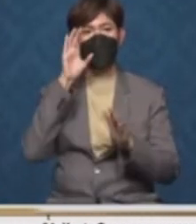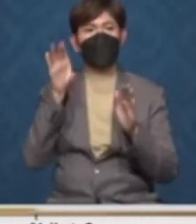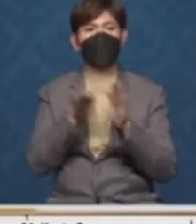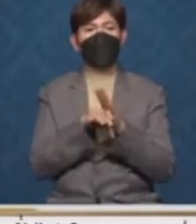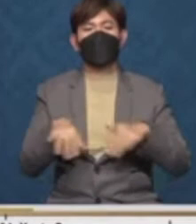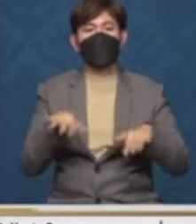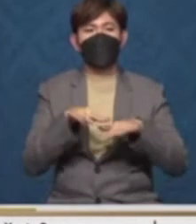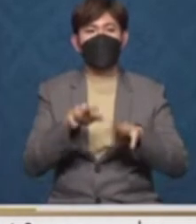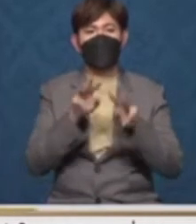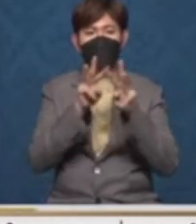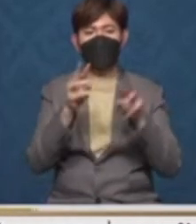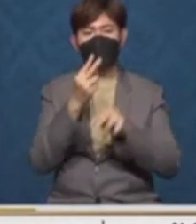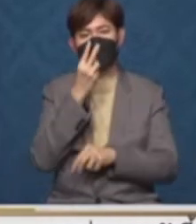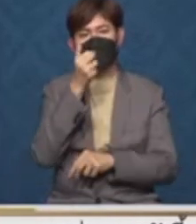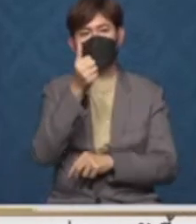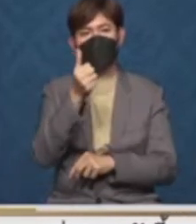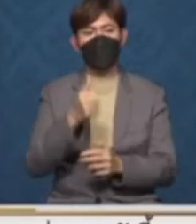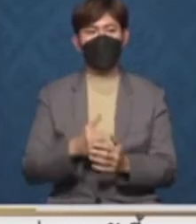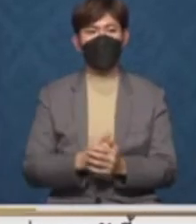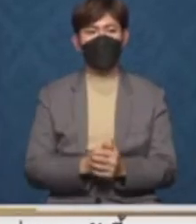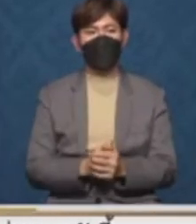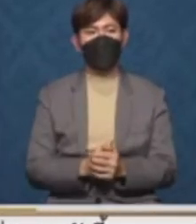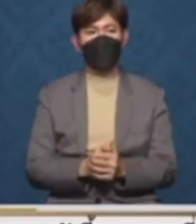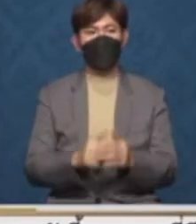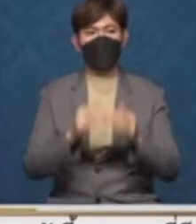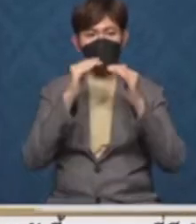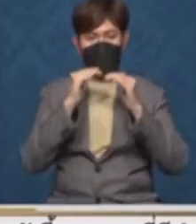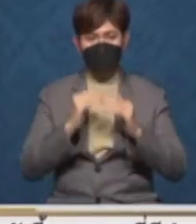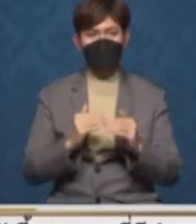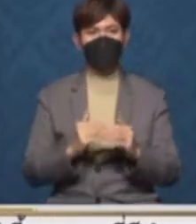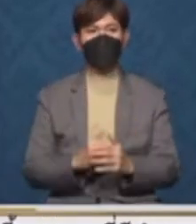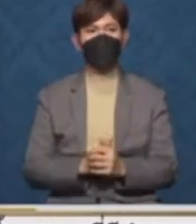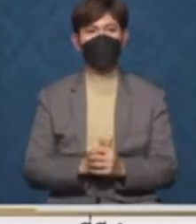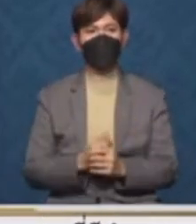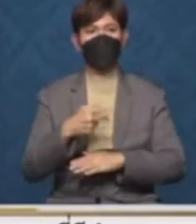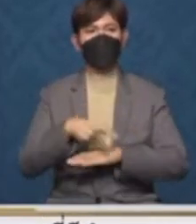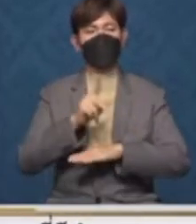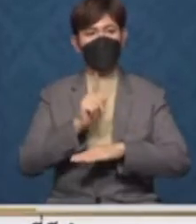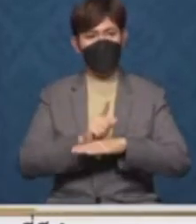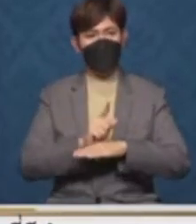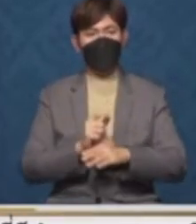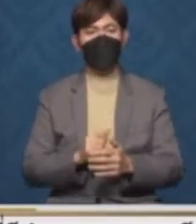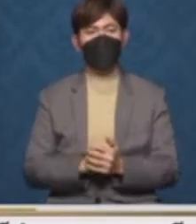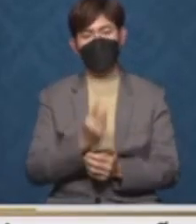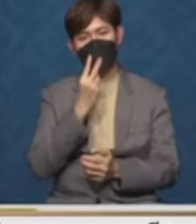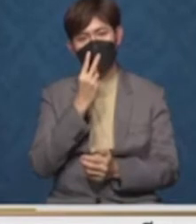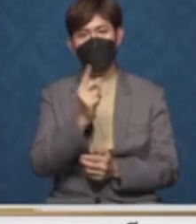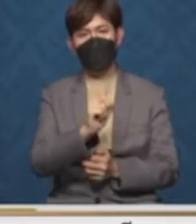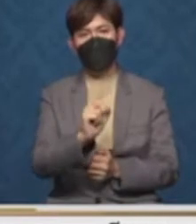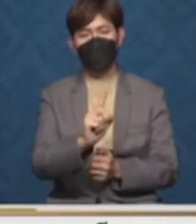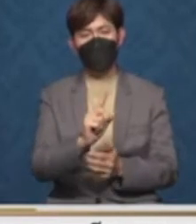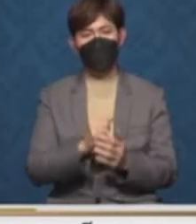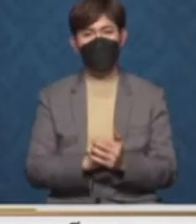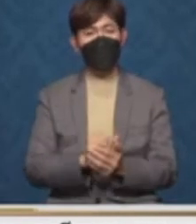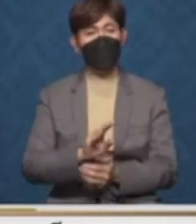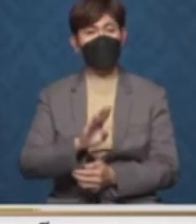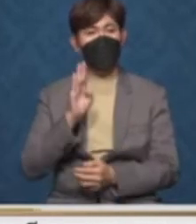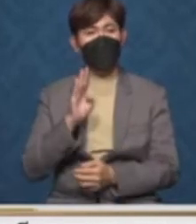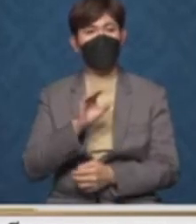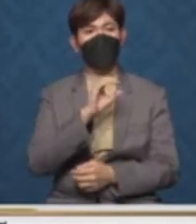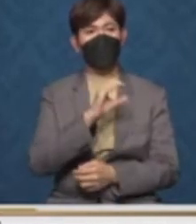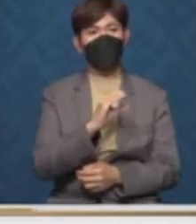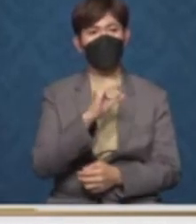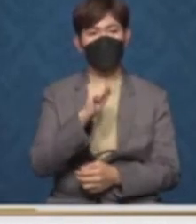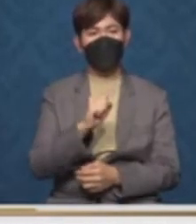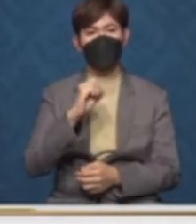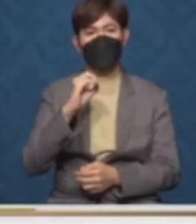ในเว็บไซต์ใครก็ไปดูได้ครับถัดไปเลยนะครับท่านประธานครับไปดูสิครับบริษัทนี้นะครับ CSOC เ